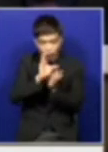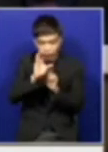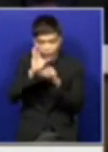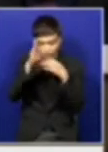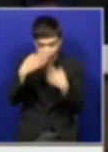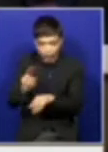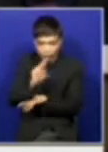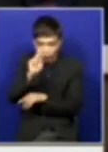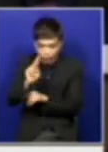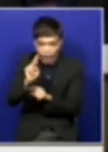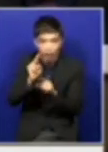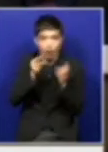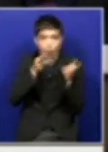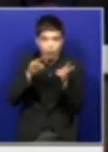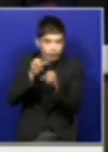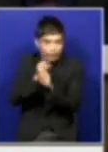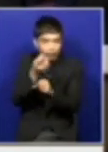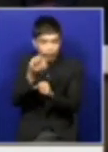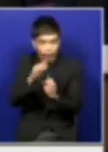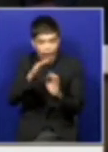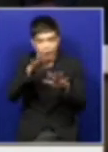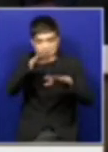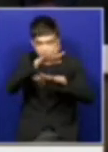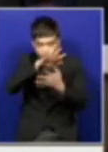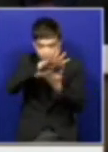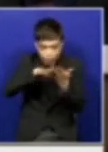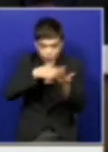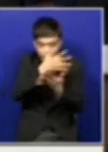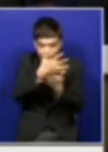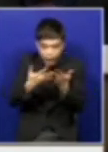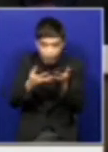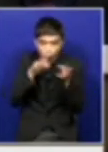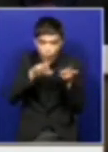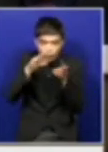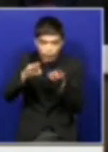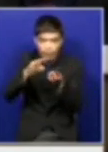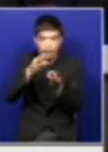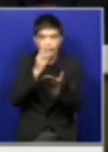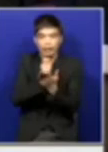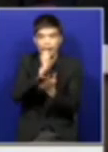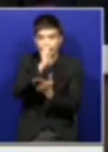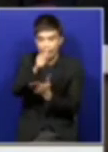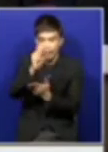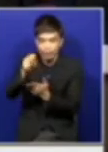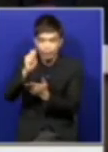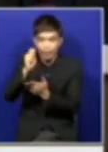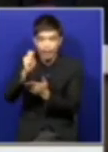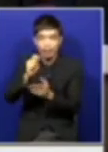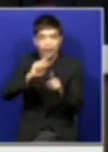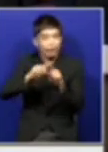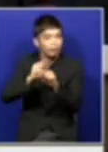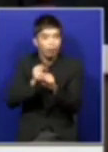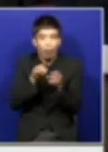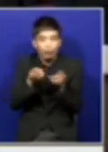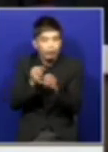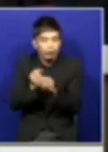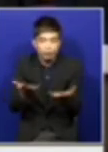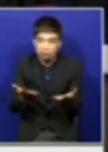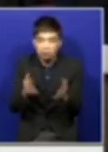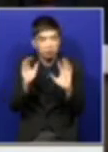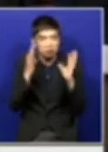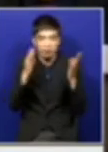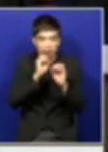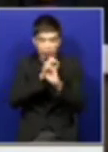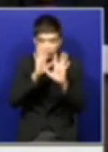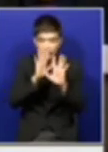ผนการจัดหารายได้เพื่อชดใช้หนี้ผมอยากจะถามว่าดอกเบี้ย